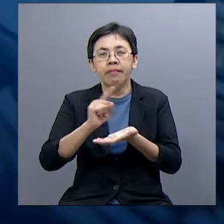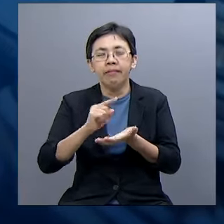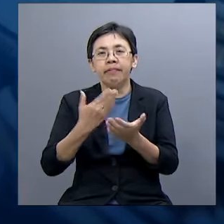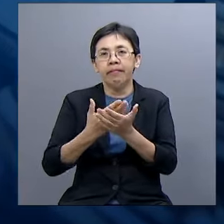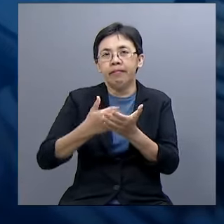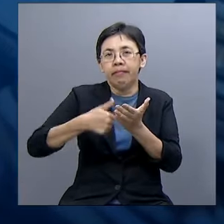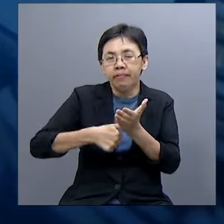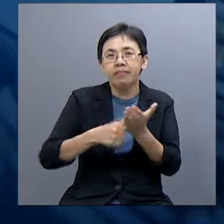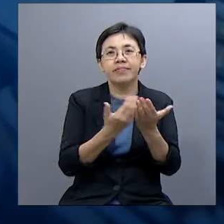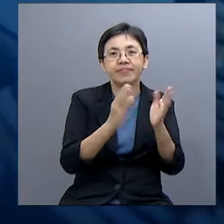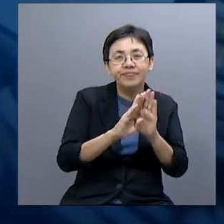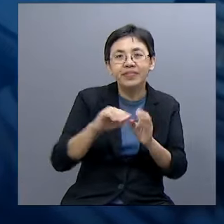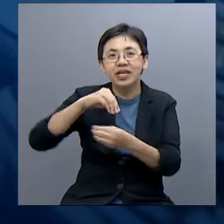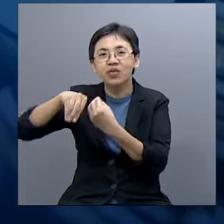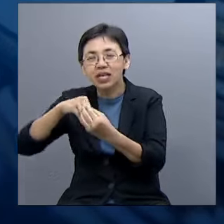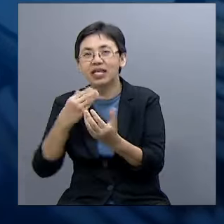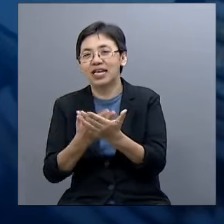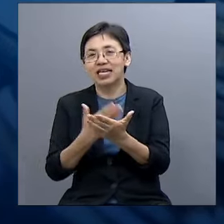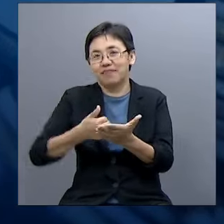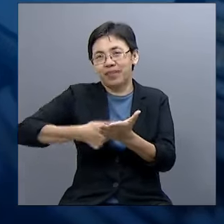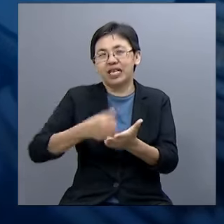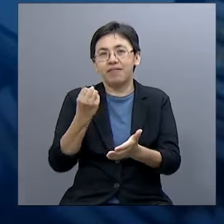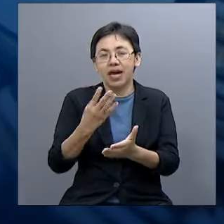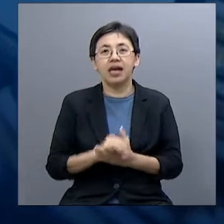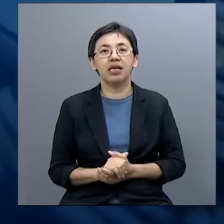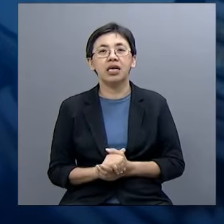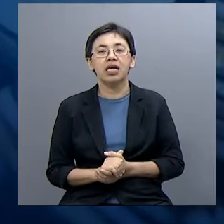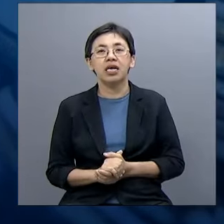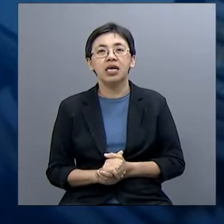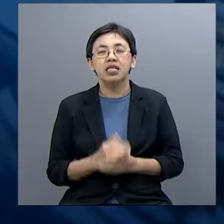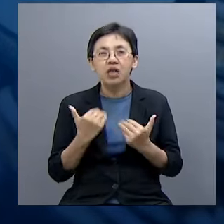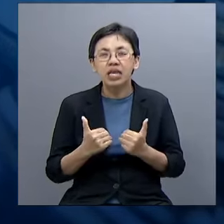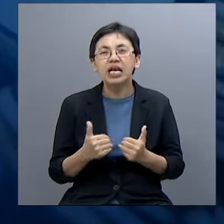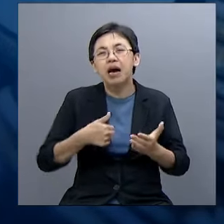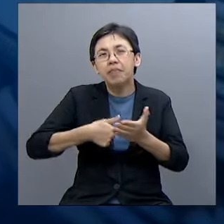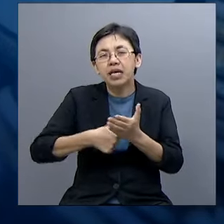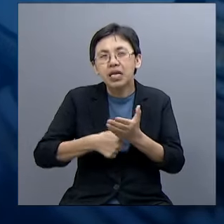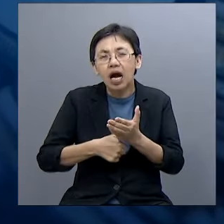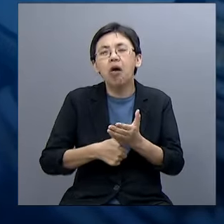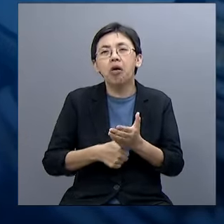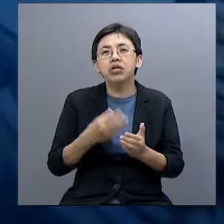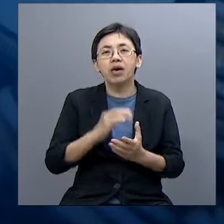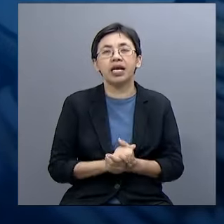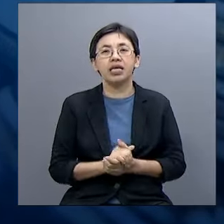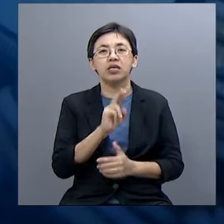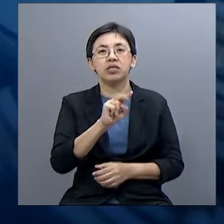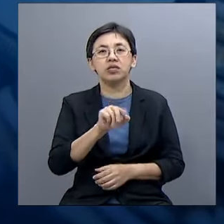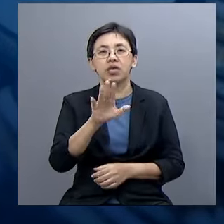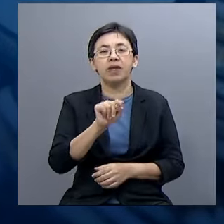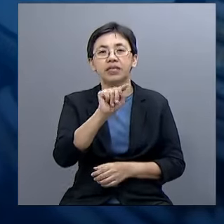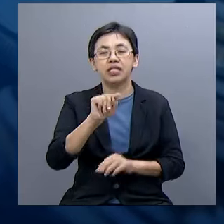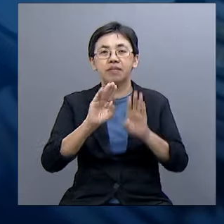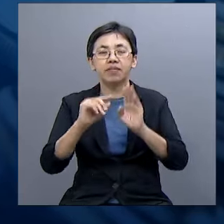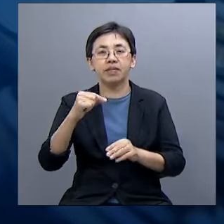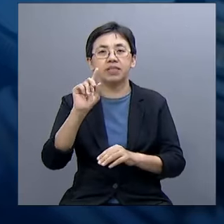เรือนและภาคธุรกิจว่าอยู่ในระดับสูงนะคะสัดส่วนหนี้ครัวเรือนต่อ GDPในไตรมาส 1ขยายตัวร้อยละ 2.5ค่ะ